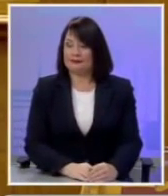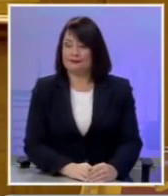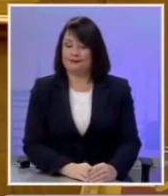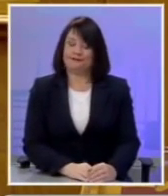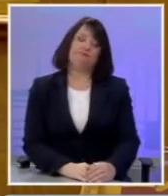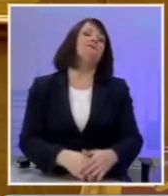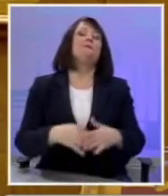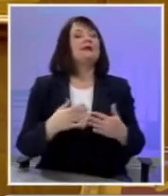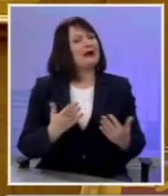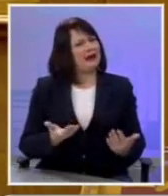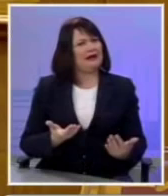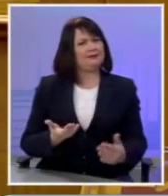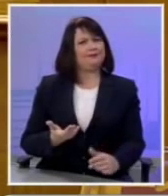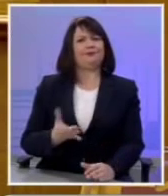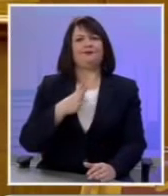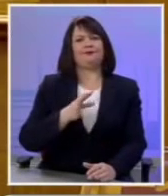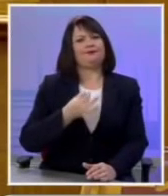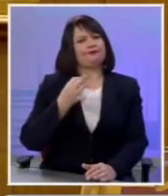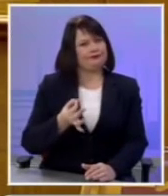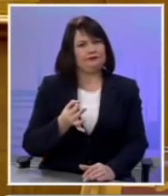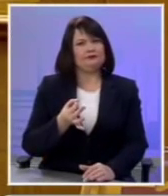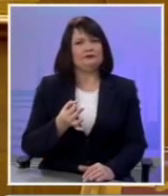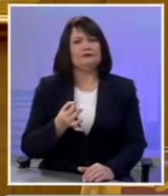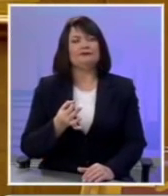Ωστόσο, θέλω να σας ενημερώσω